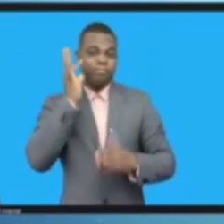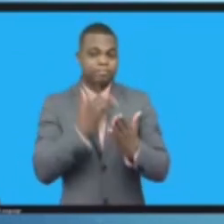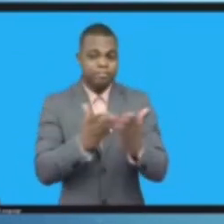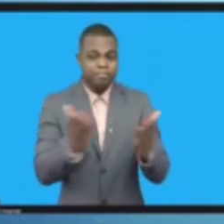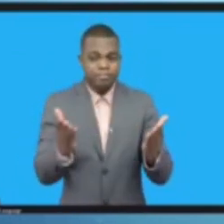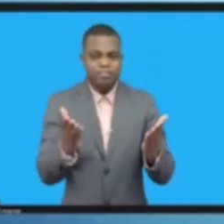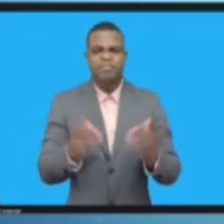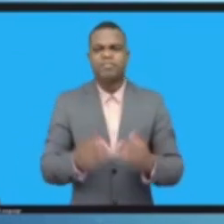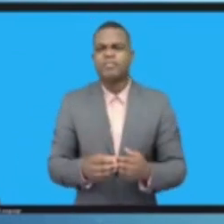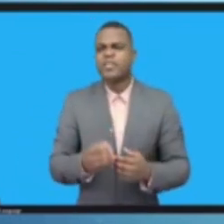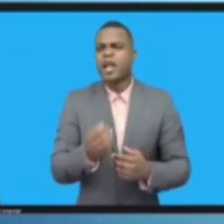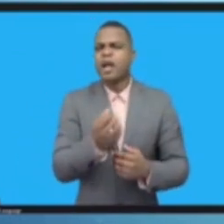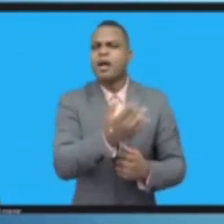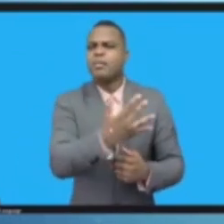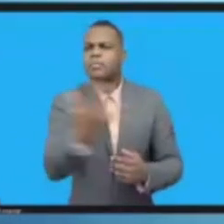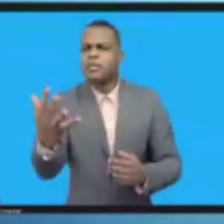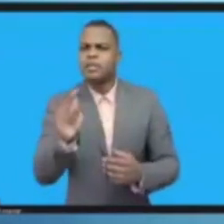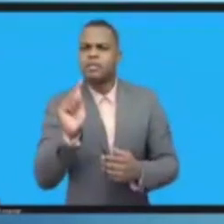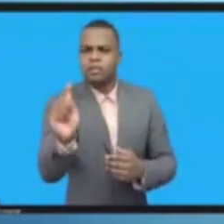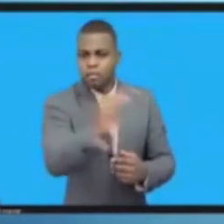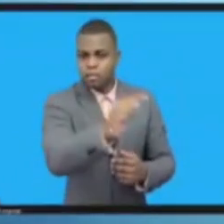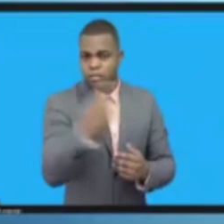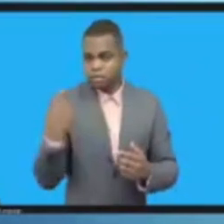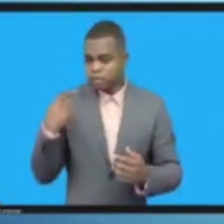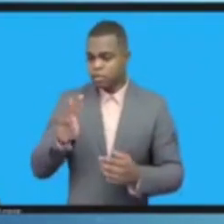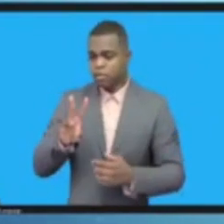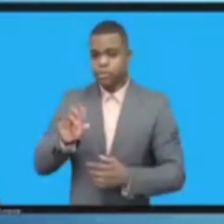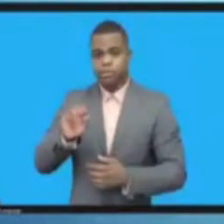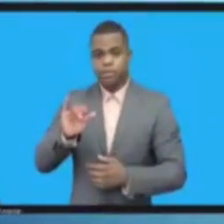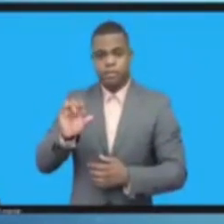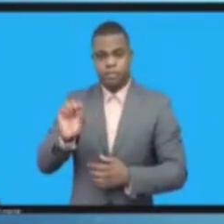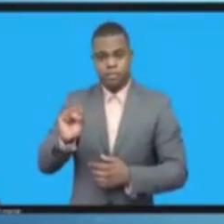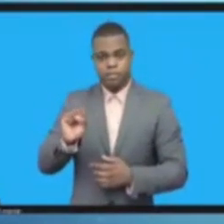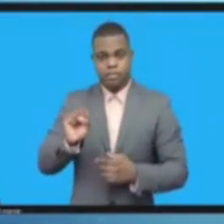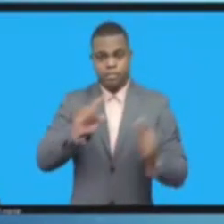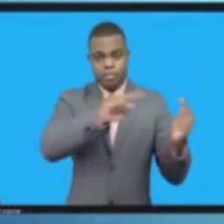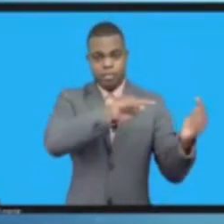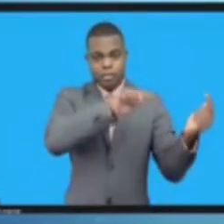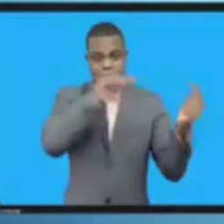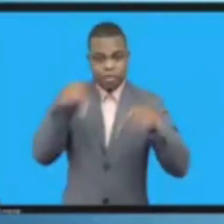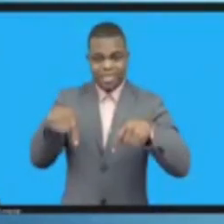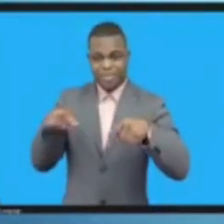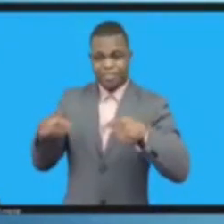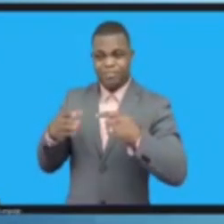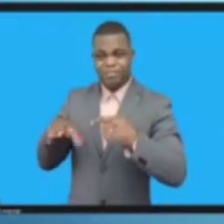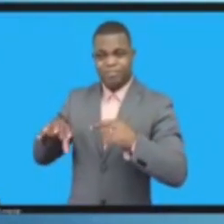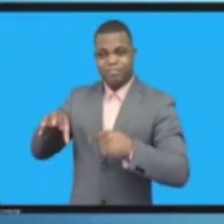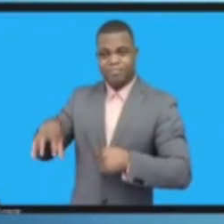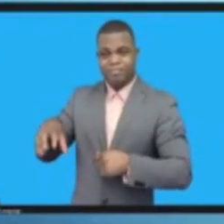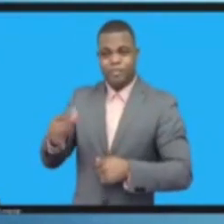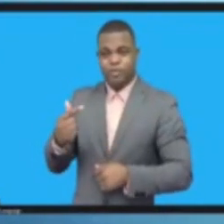au WSIS, à la phase qui s'est tenue en Tunis? Y a-t-il d'autres?